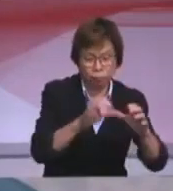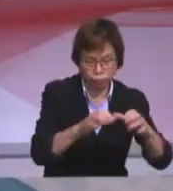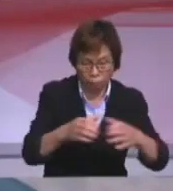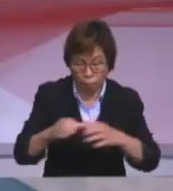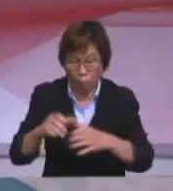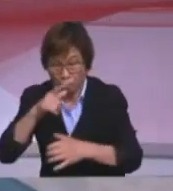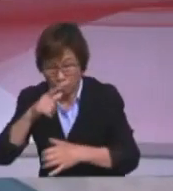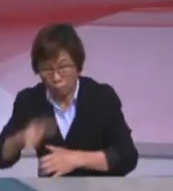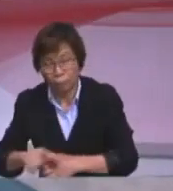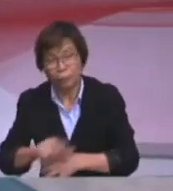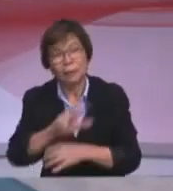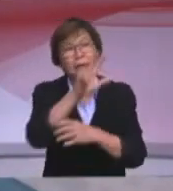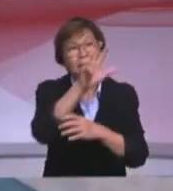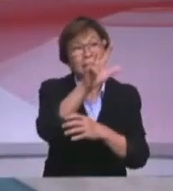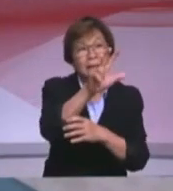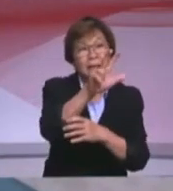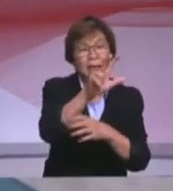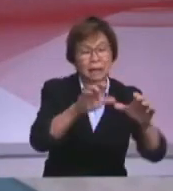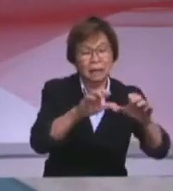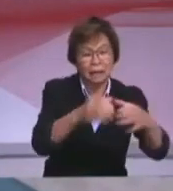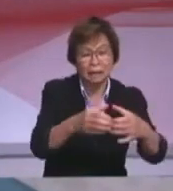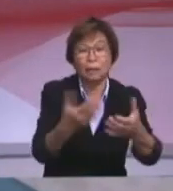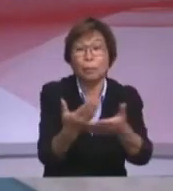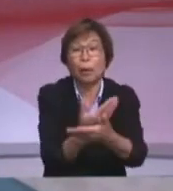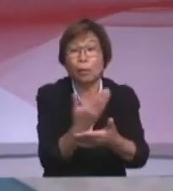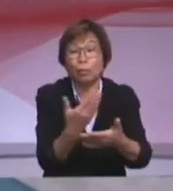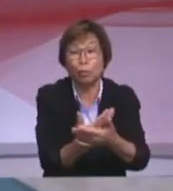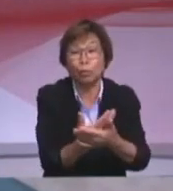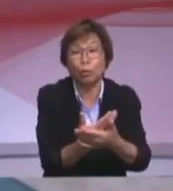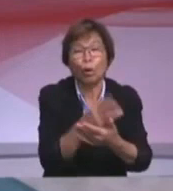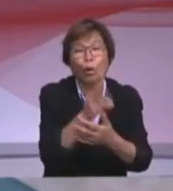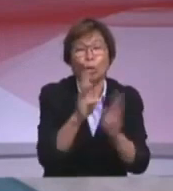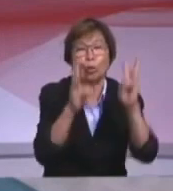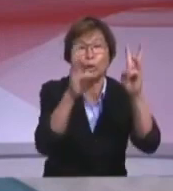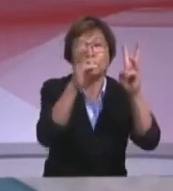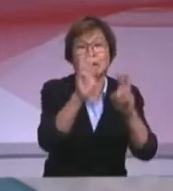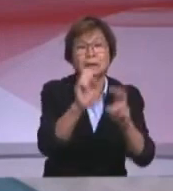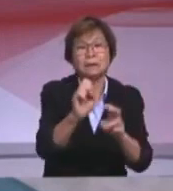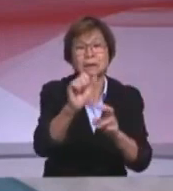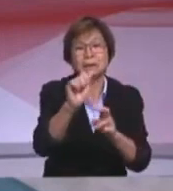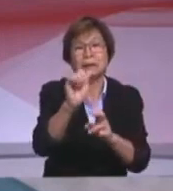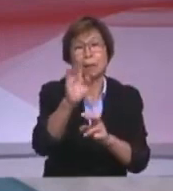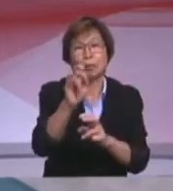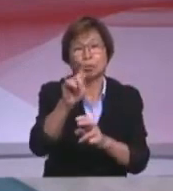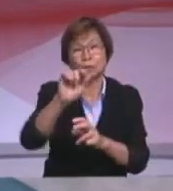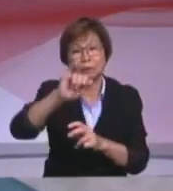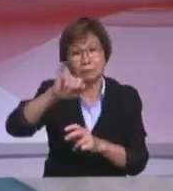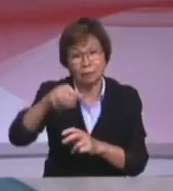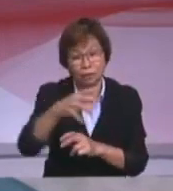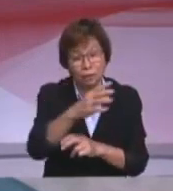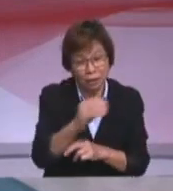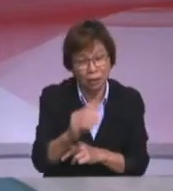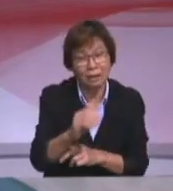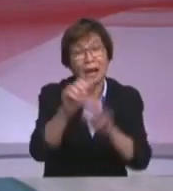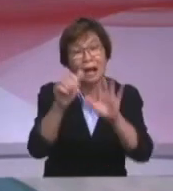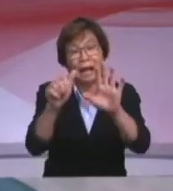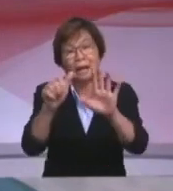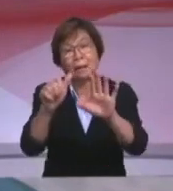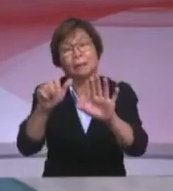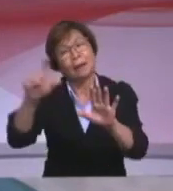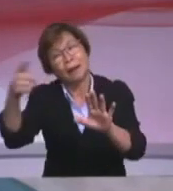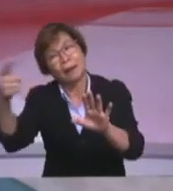ada, termasuk 3 kes daripada kluster baru, iaitu kluster Wisma Sabekas, dan 6 kes lain-lain